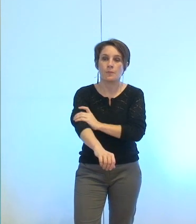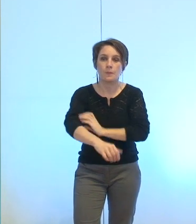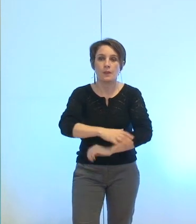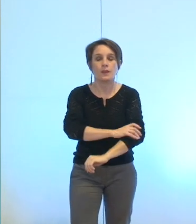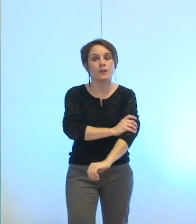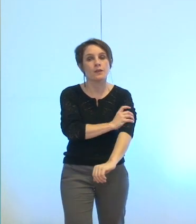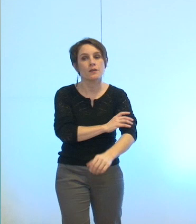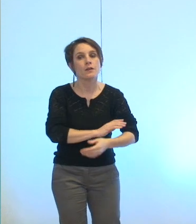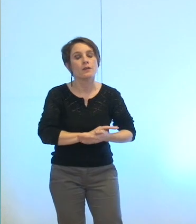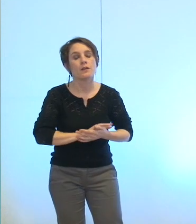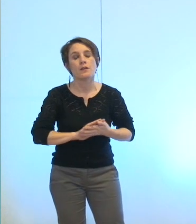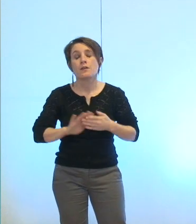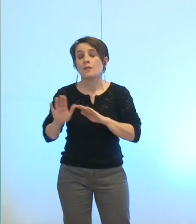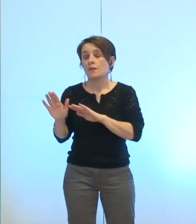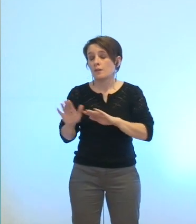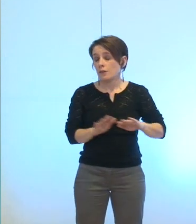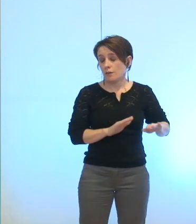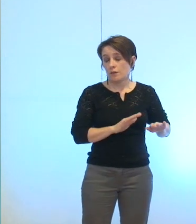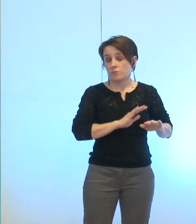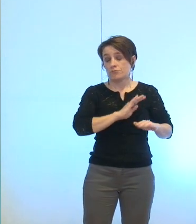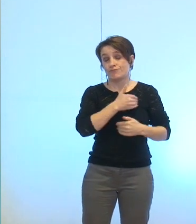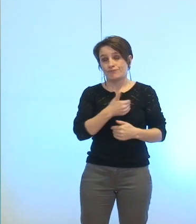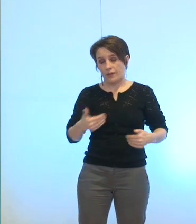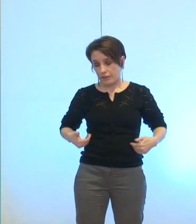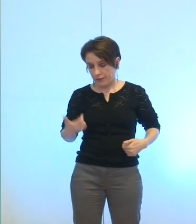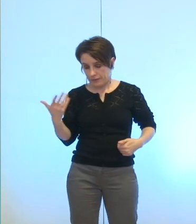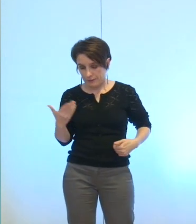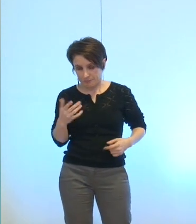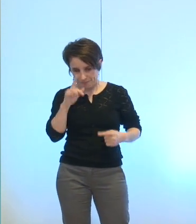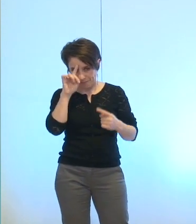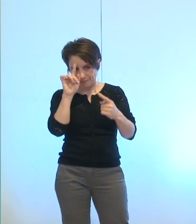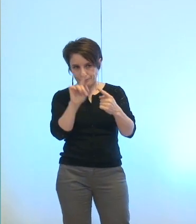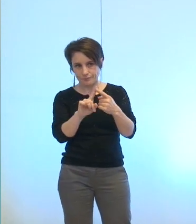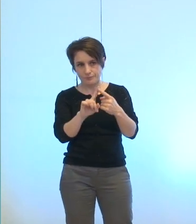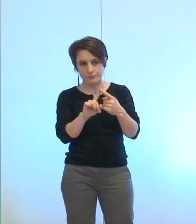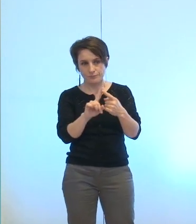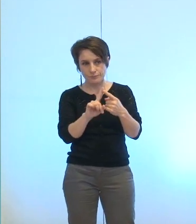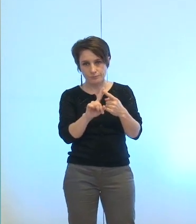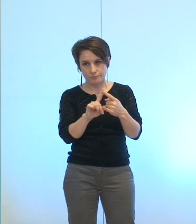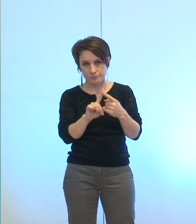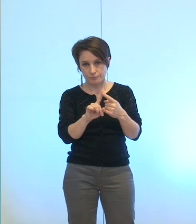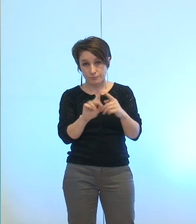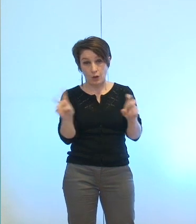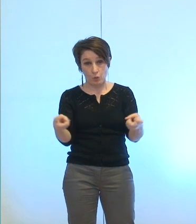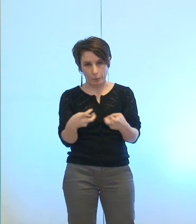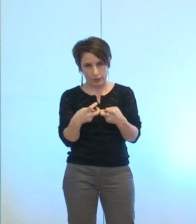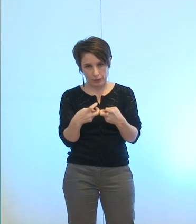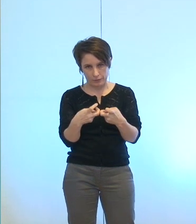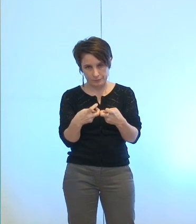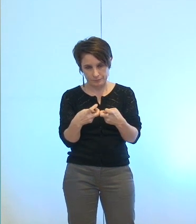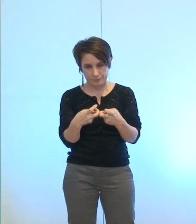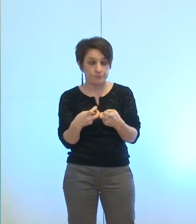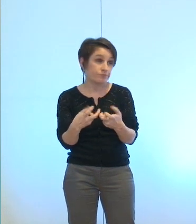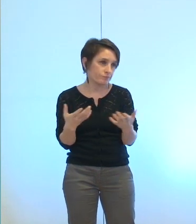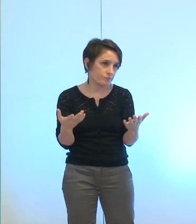adressé enfin pour ce qui concerne la question du coût puisque